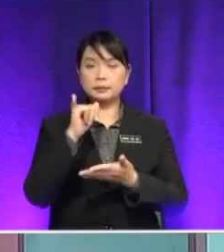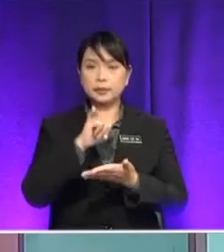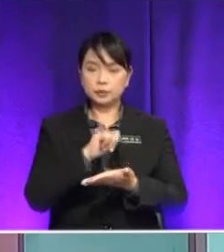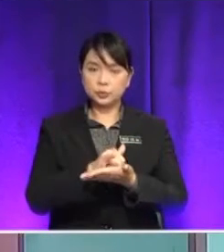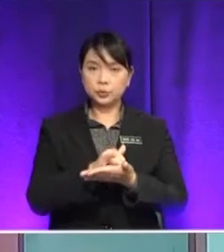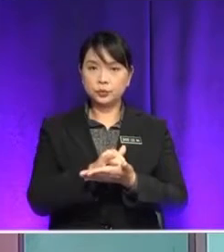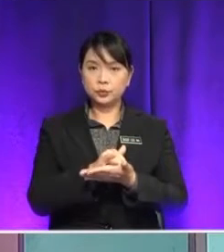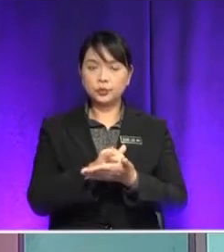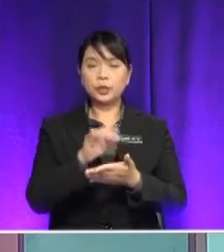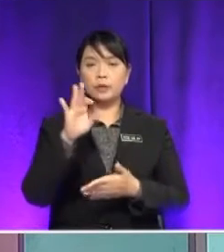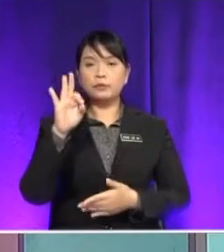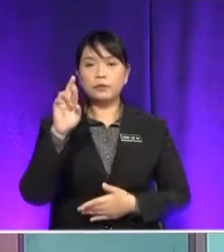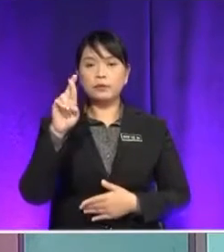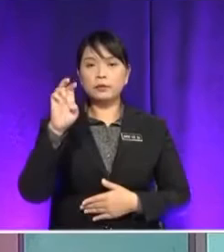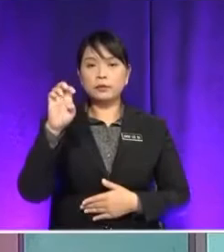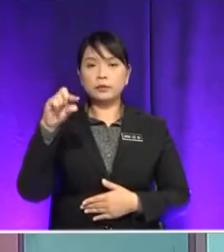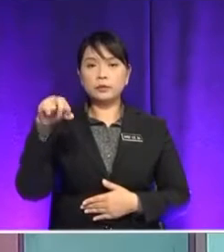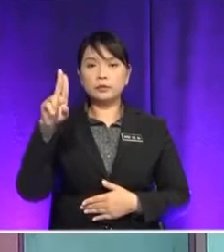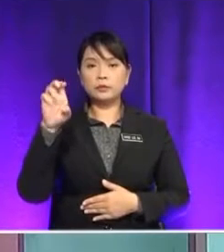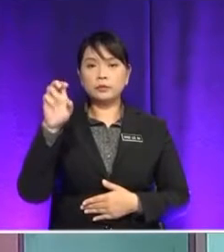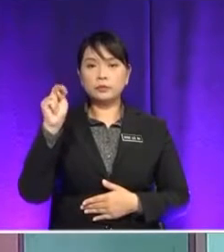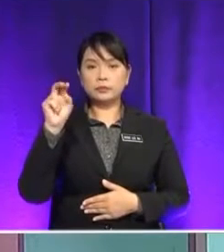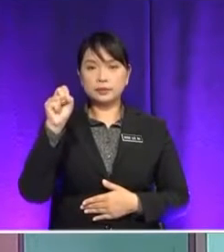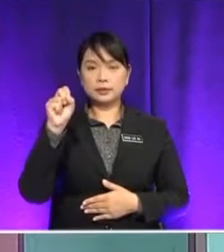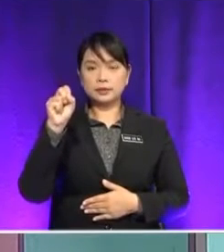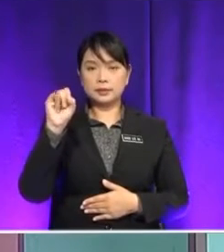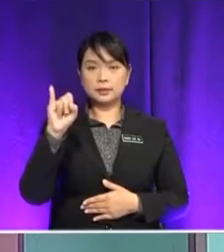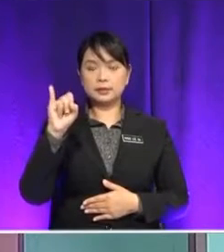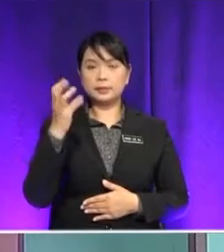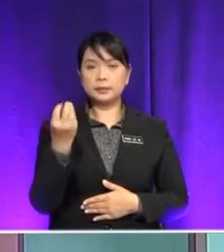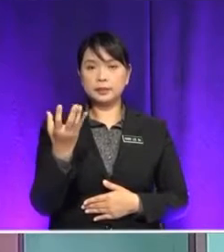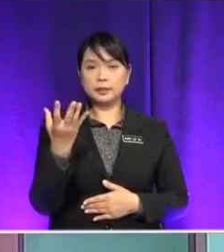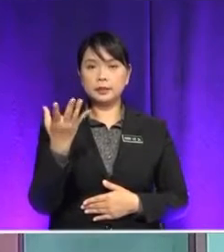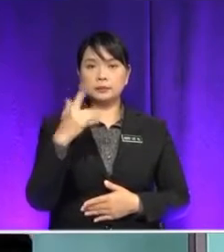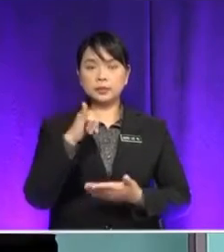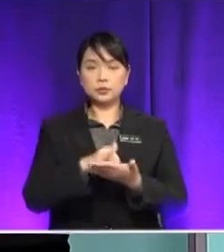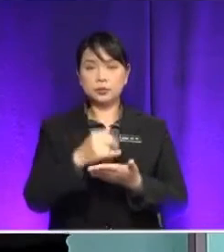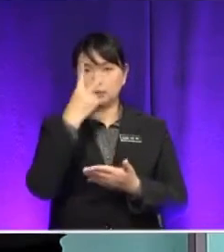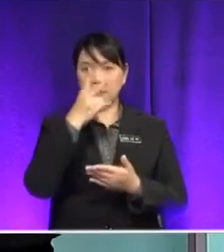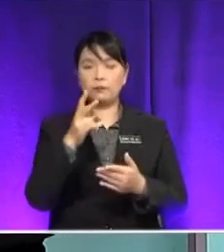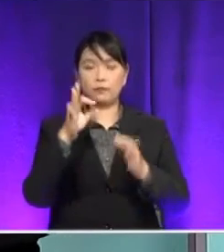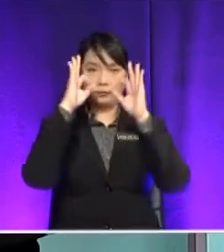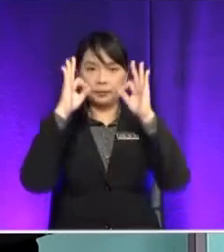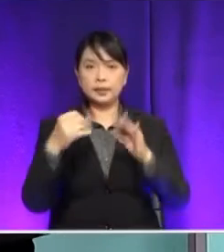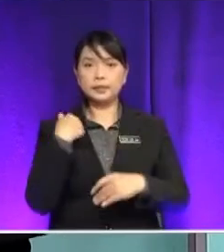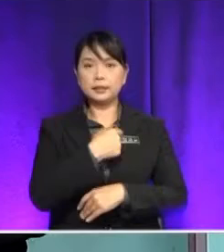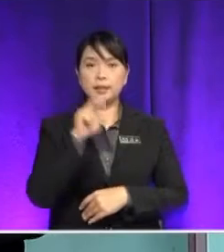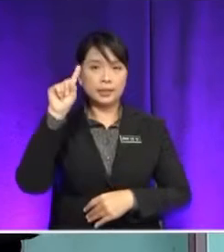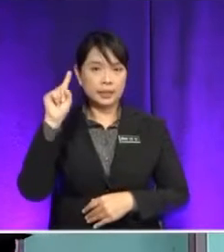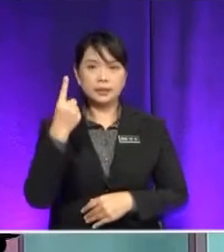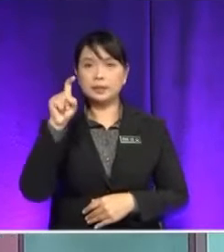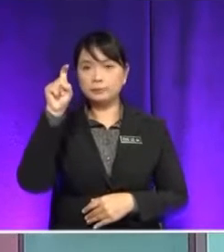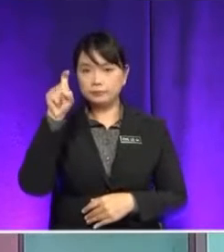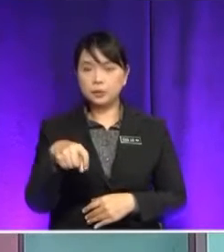frekuensi-frekuensi belum masuk eh lah ye begitu kita tengok Family The itu hanya gantikan saja dan